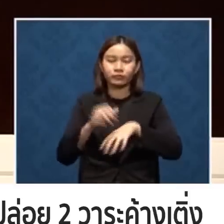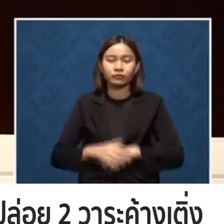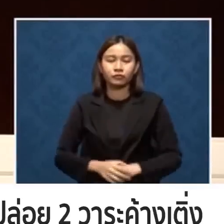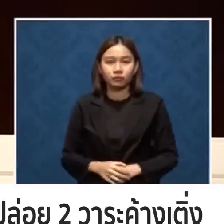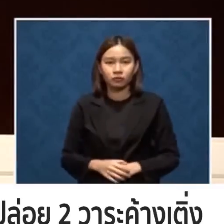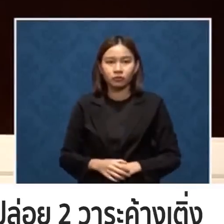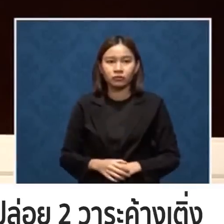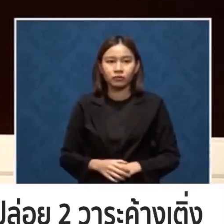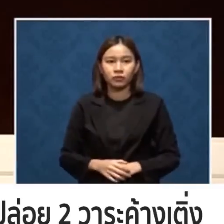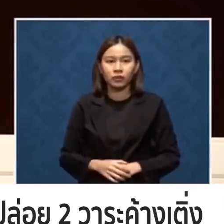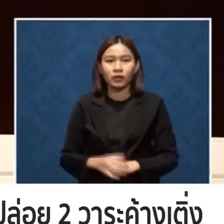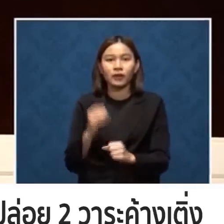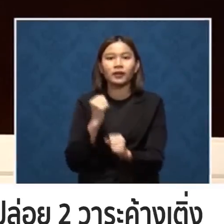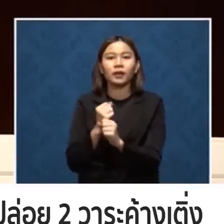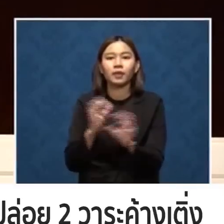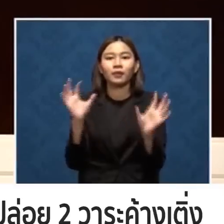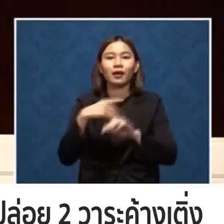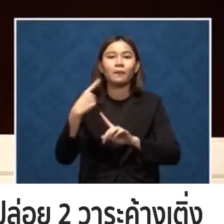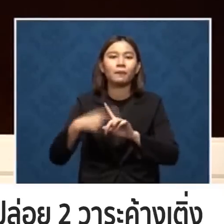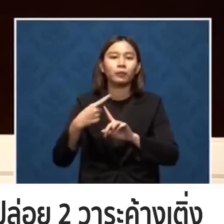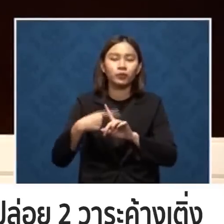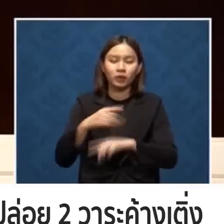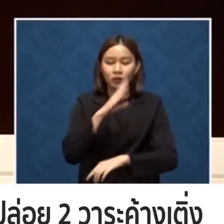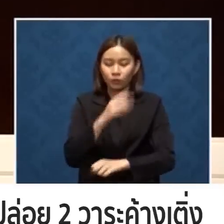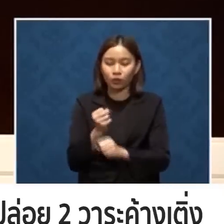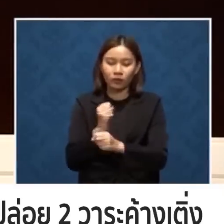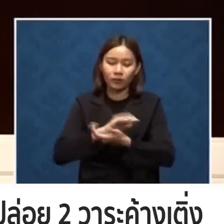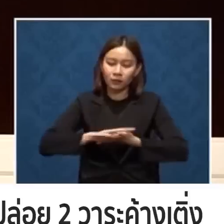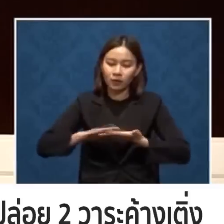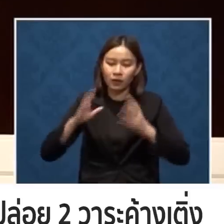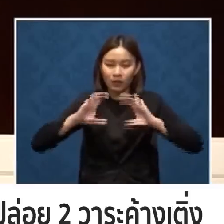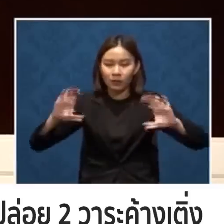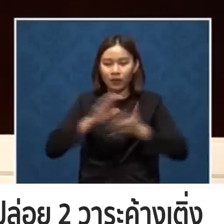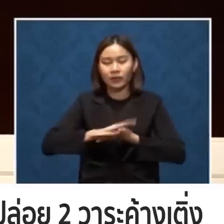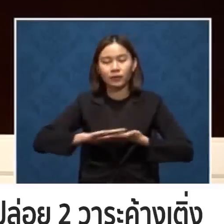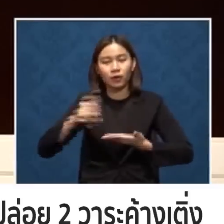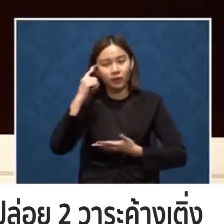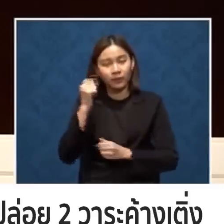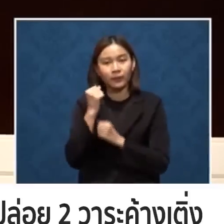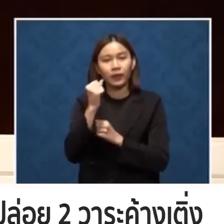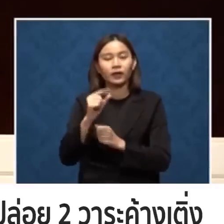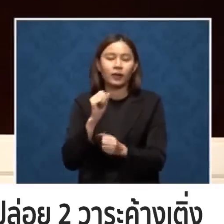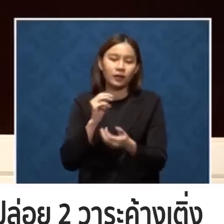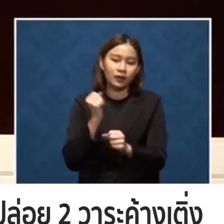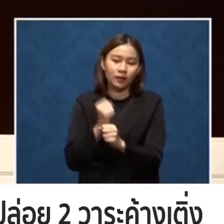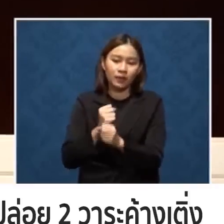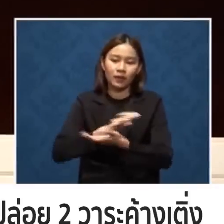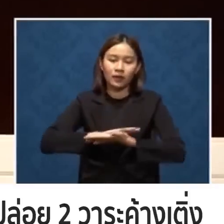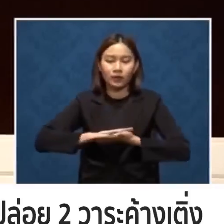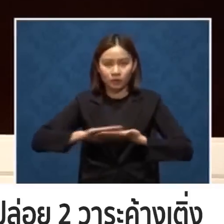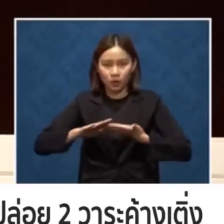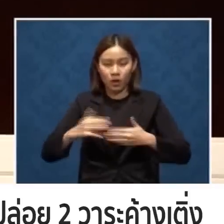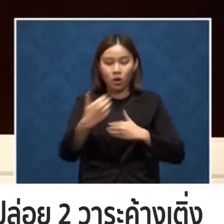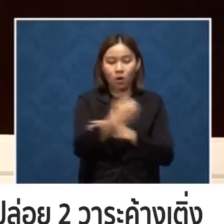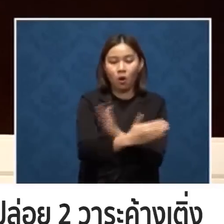ระเบียบวาระฉะนั้นถ้าหากว่าอาจารย์วันนอจะไม่พิจารณาวาระที่1แต่จะขอวาระที่2ขึ้นมาพิจาร